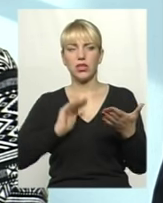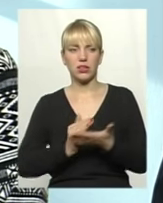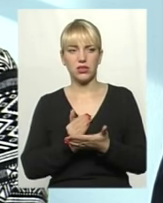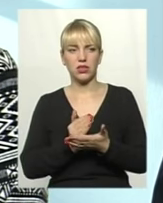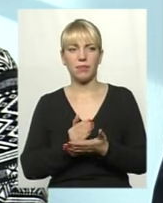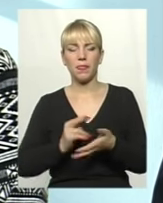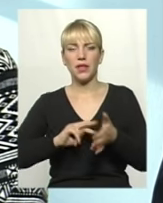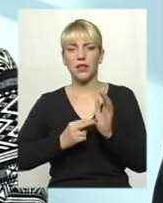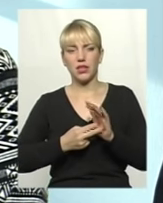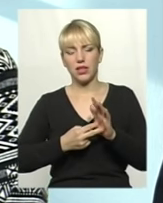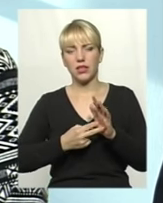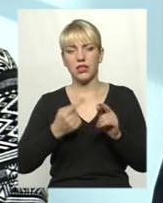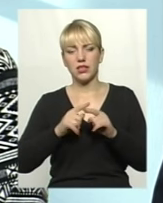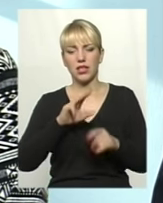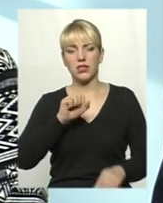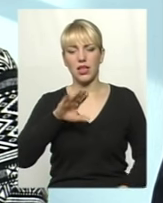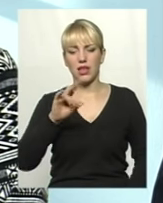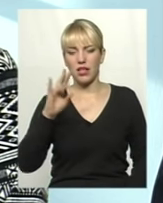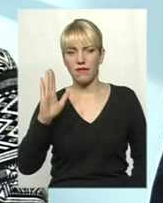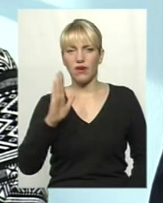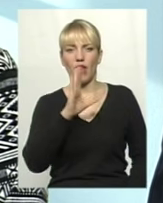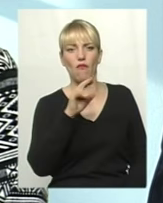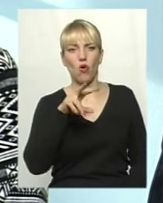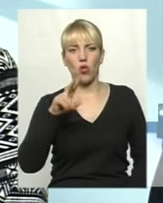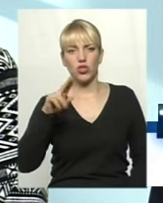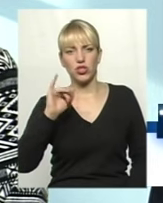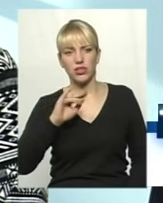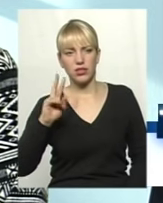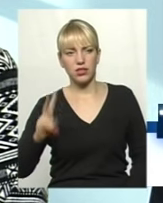сказав, стратегії розроблені – це Сатанові Волочиську.